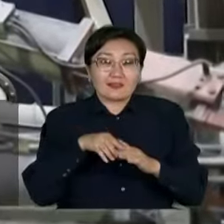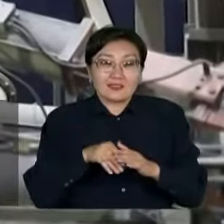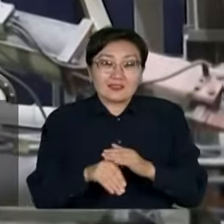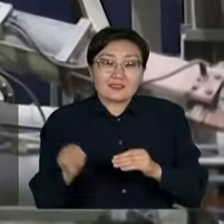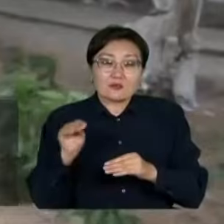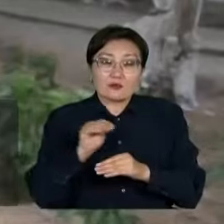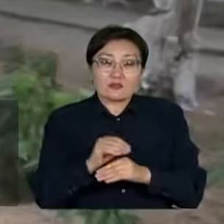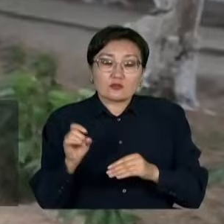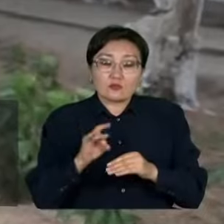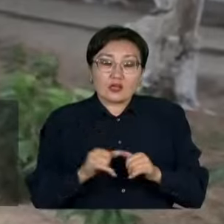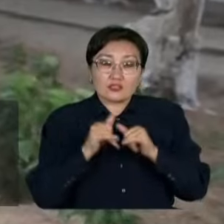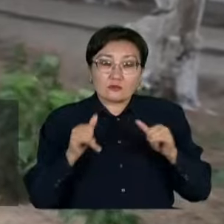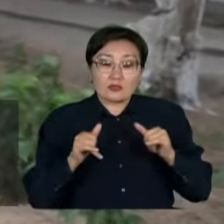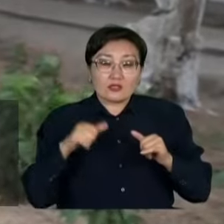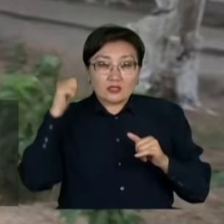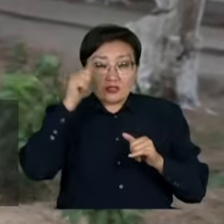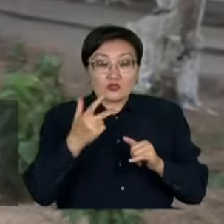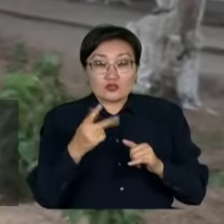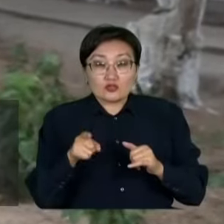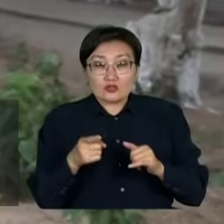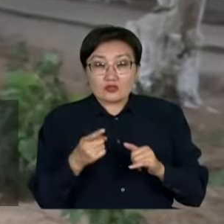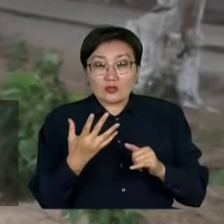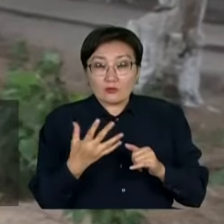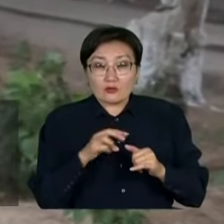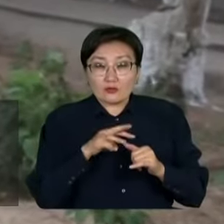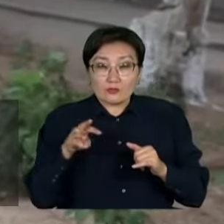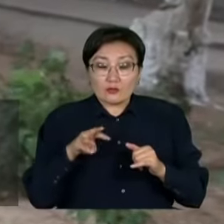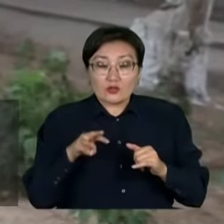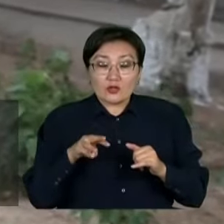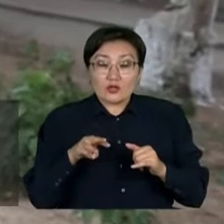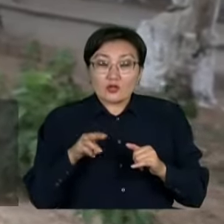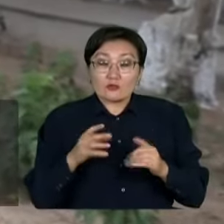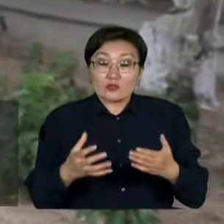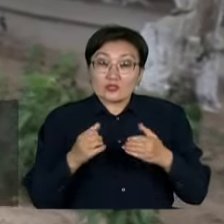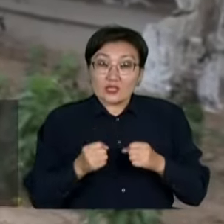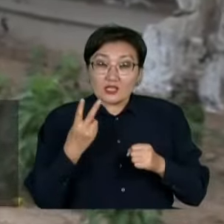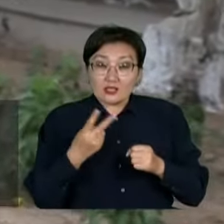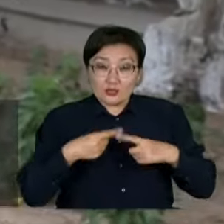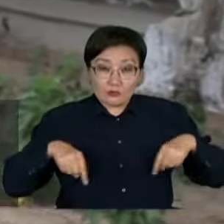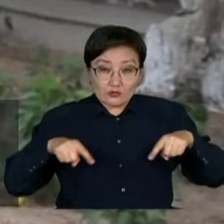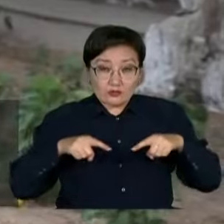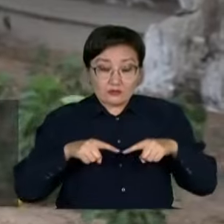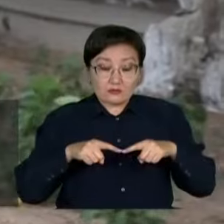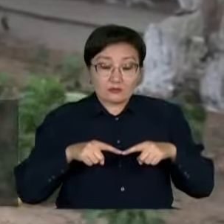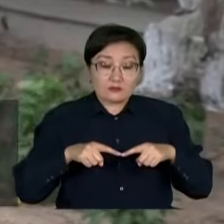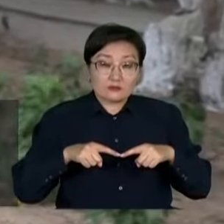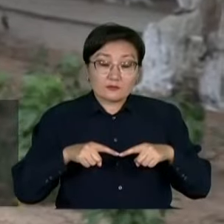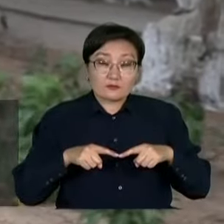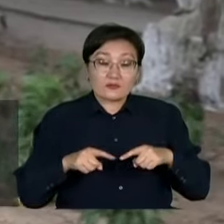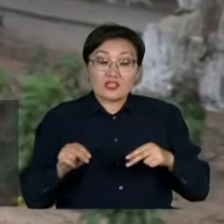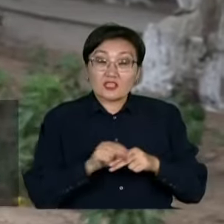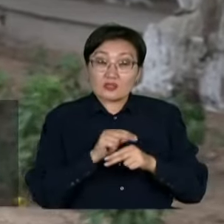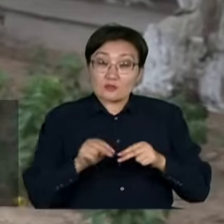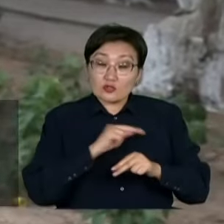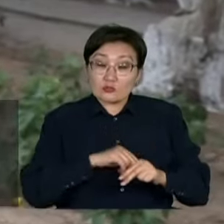артыпты. Жылына 3,5 миллион тонна кен өнімін қабылдайтын екінші блок флотация бөлімі